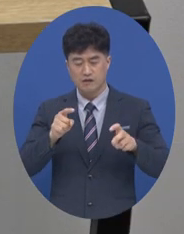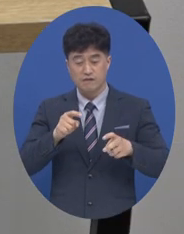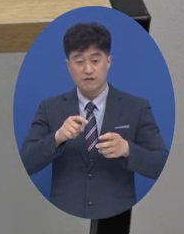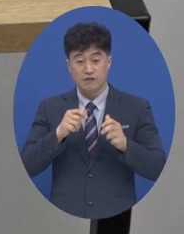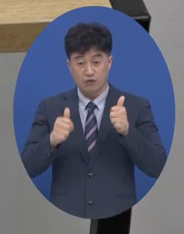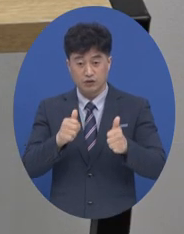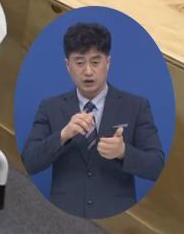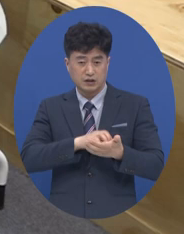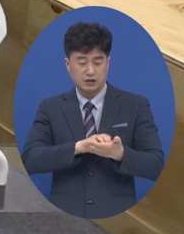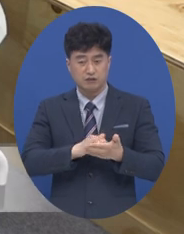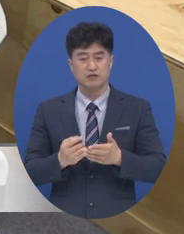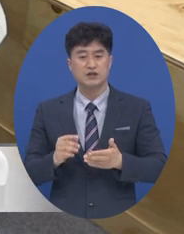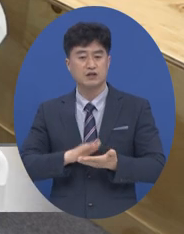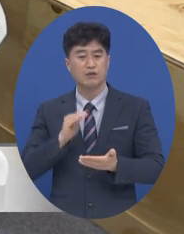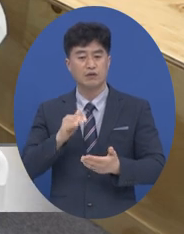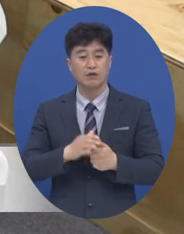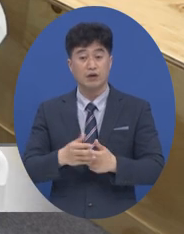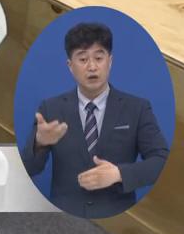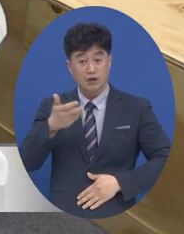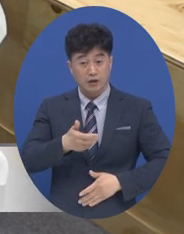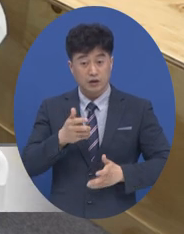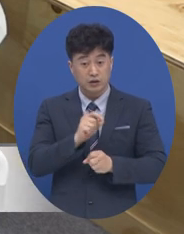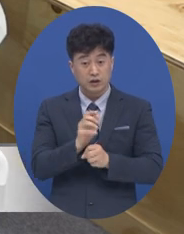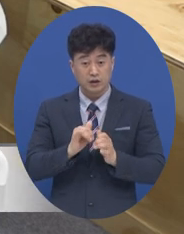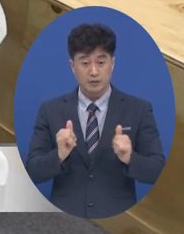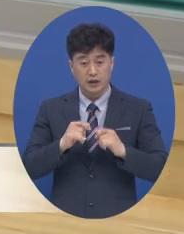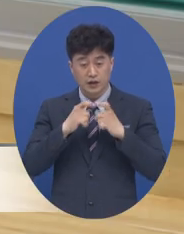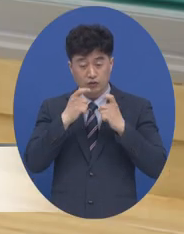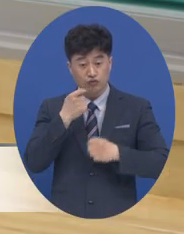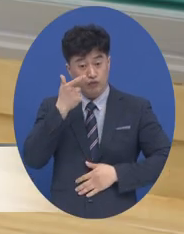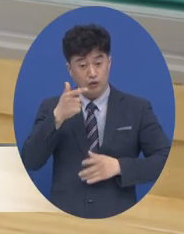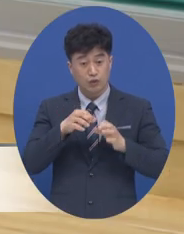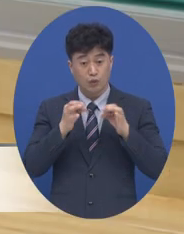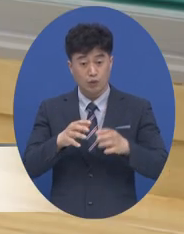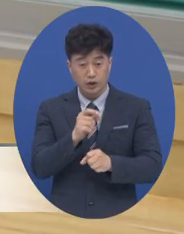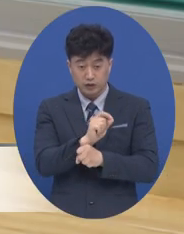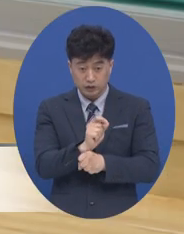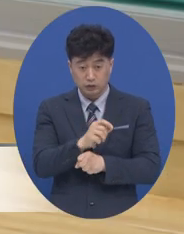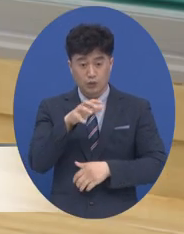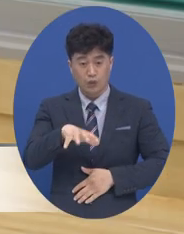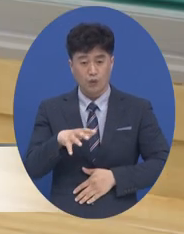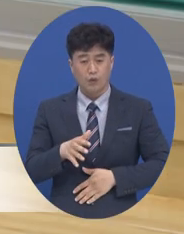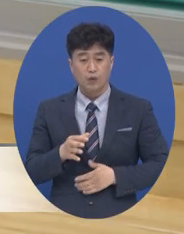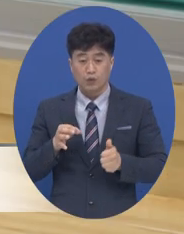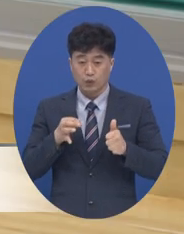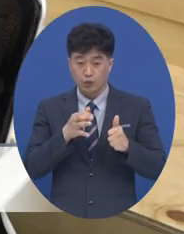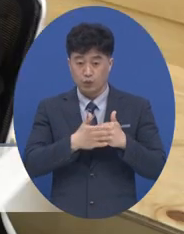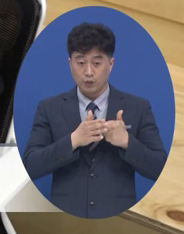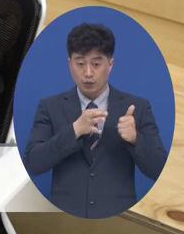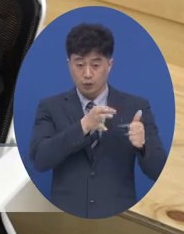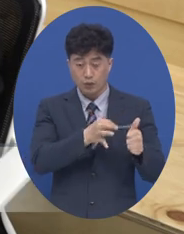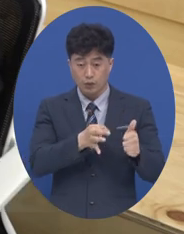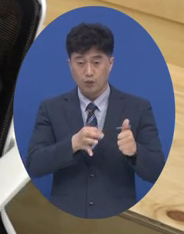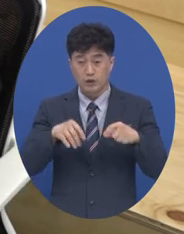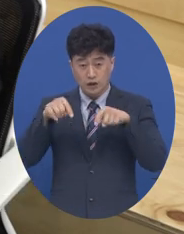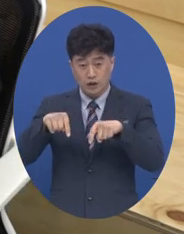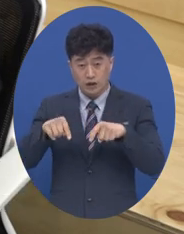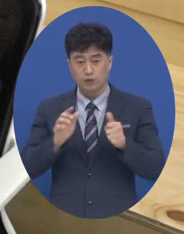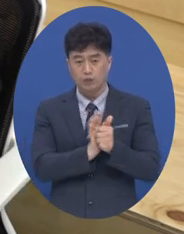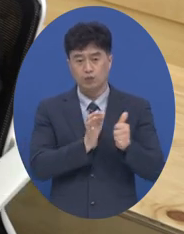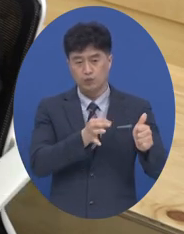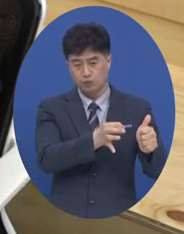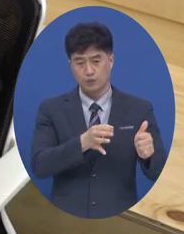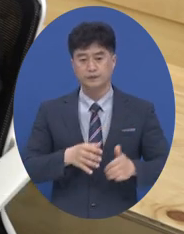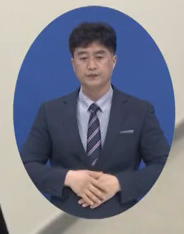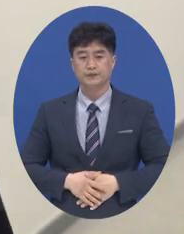뜨거웠습니다 입주작가 에게는 2개월 동안 개인 시킬 공간과 창작지원 끔 소재 개발을 위한 특가 각 개별 멘토링 이